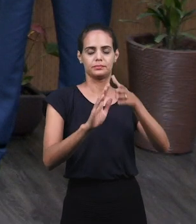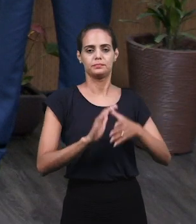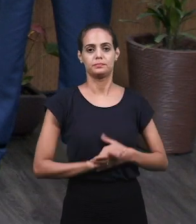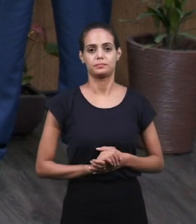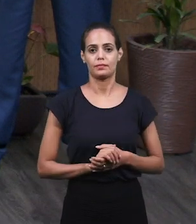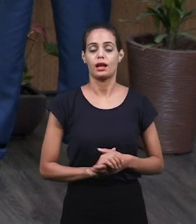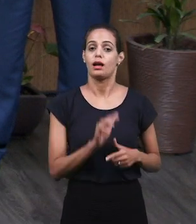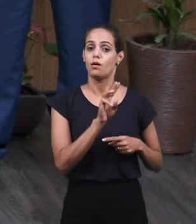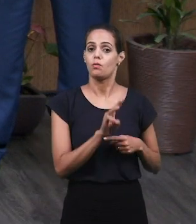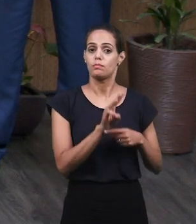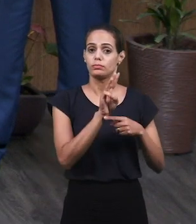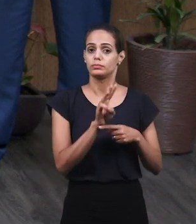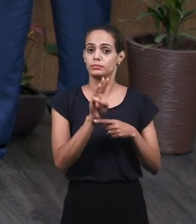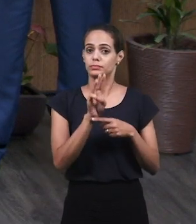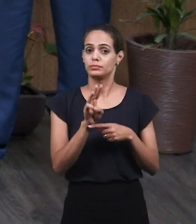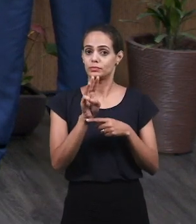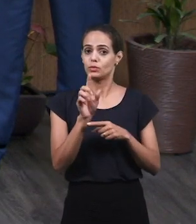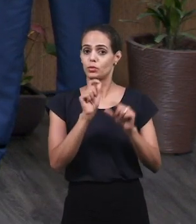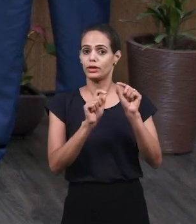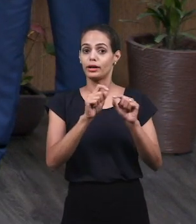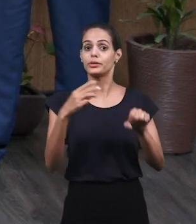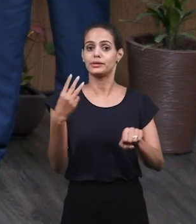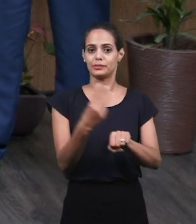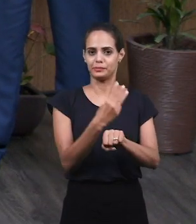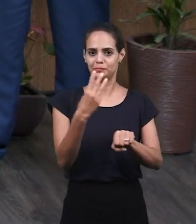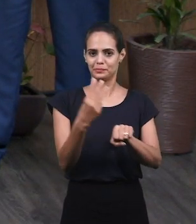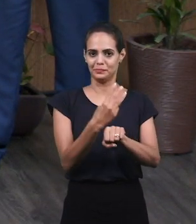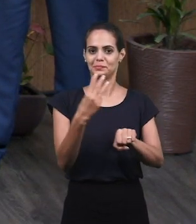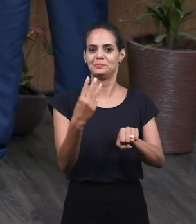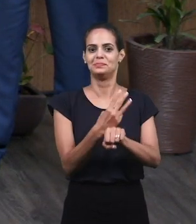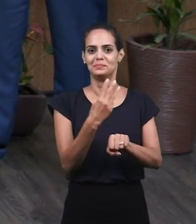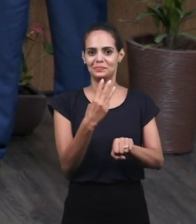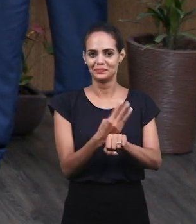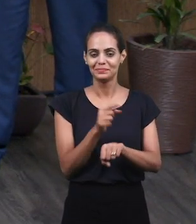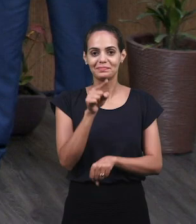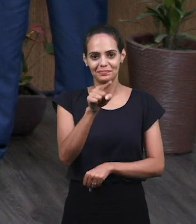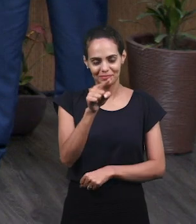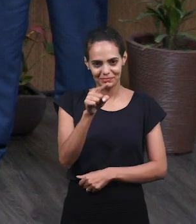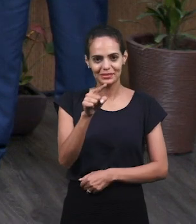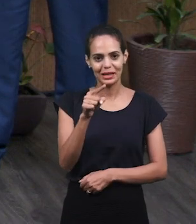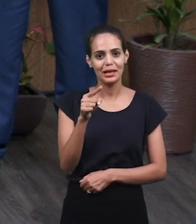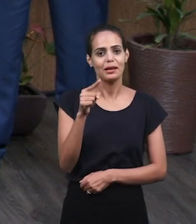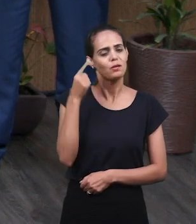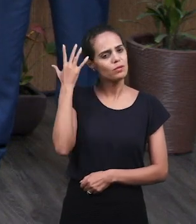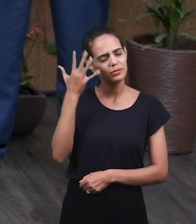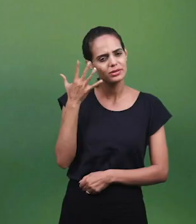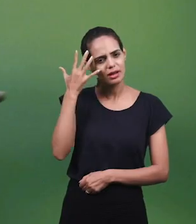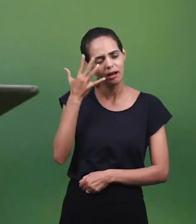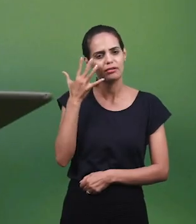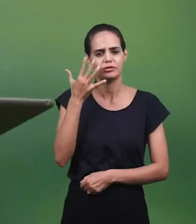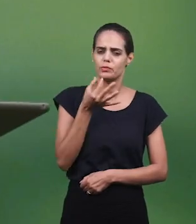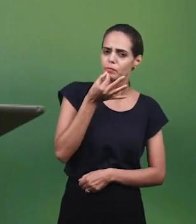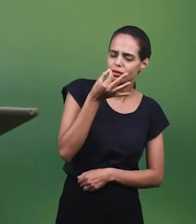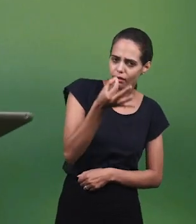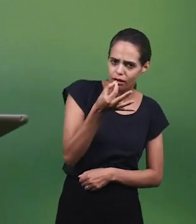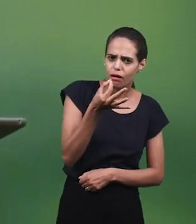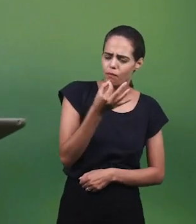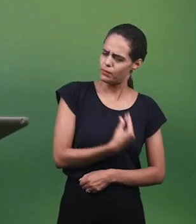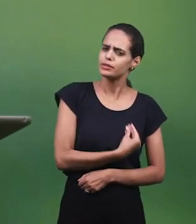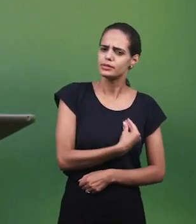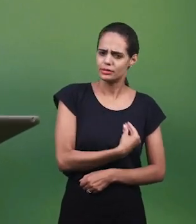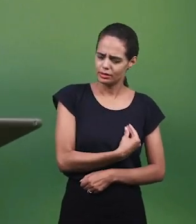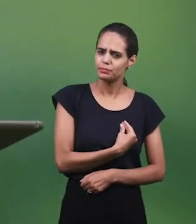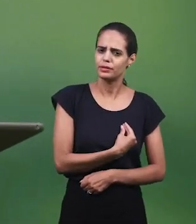être redirigé vers un numéro WhatsApp, à travers lequel vous pouvez nous envoyer un message.